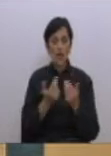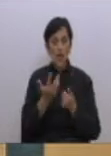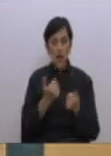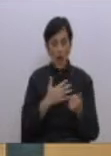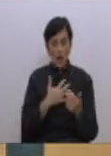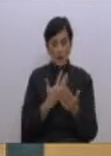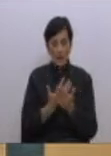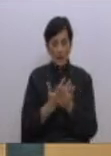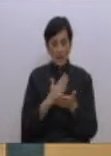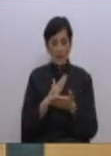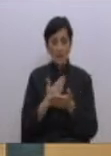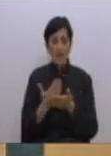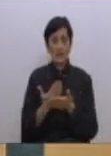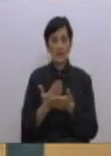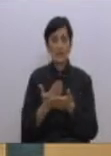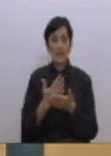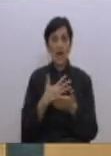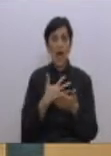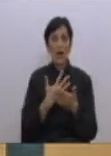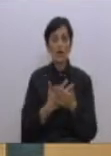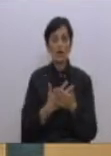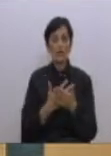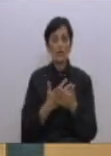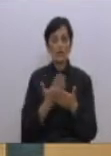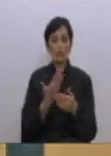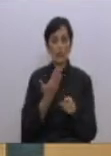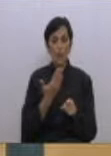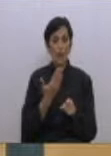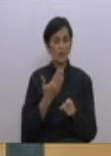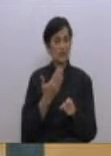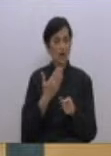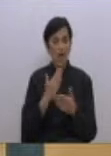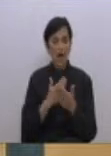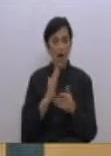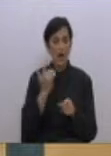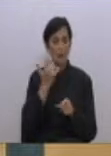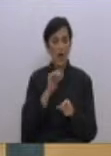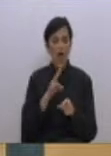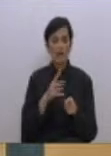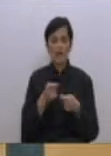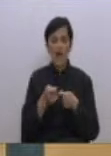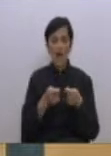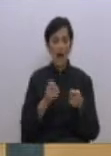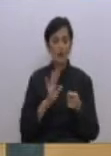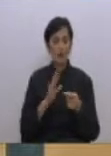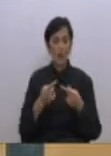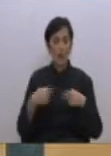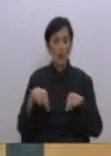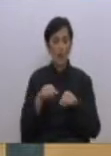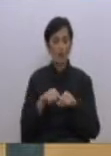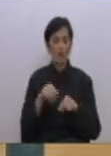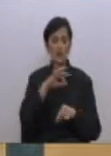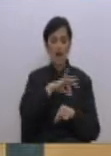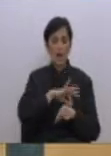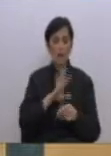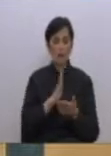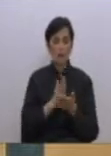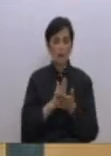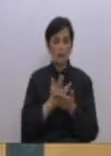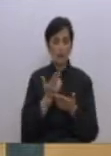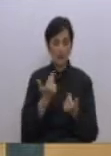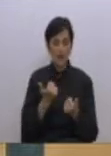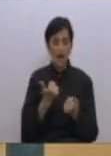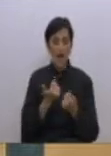აქტივების ნაწილზე. აქტივებზე, რომელსაც არ ფლობს ან არ განკარგავს ორგანიზაცია, გამოუსადეგარია მოხმარებისთვის